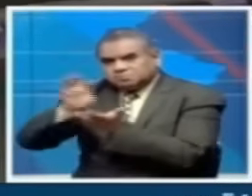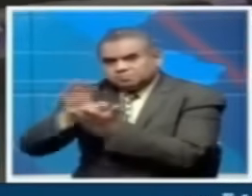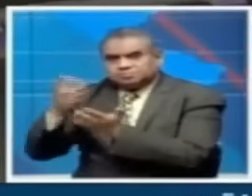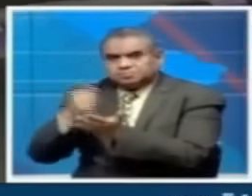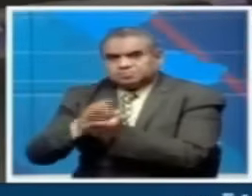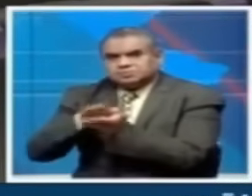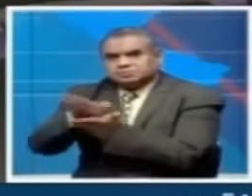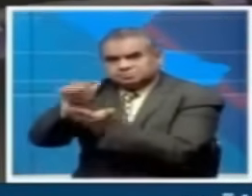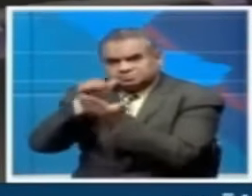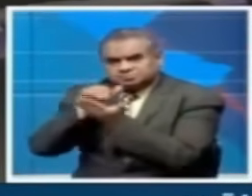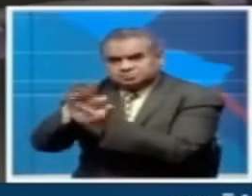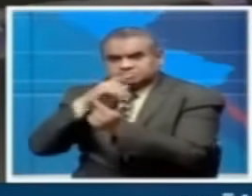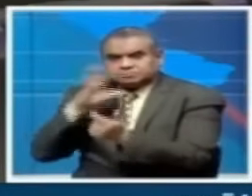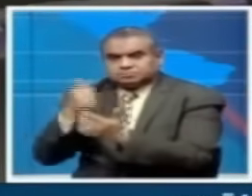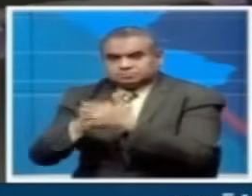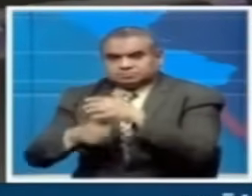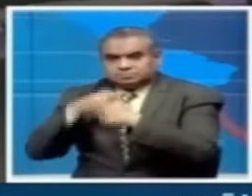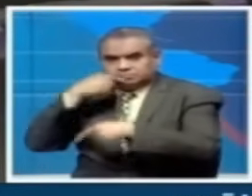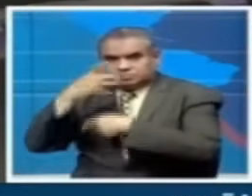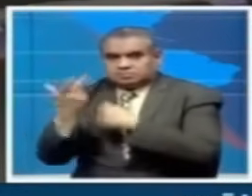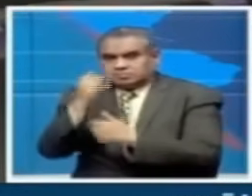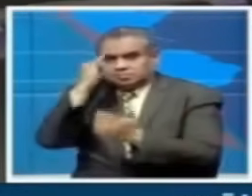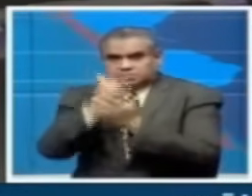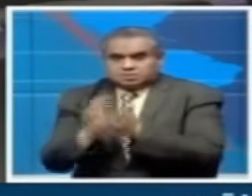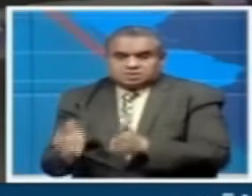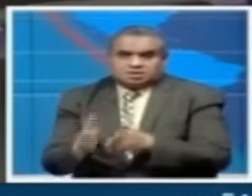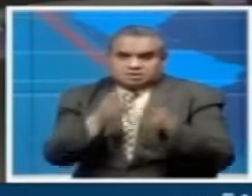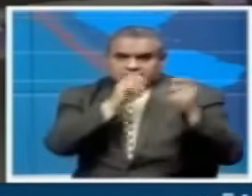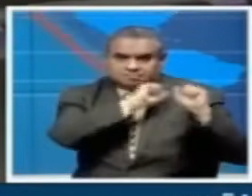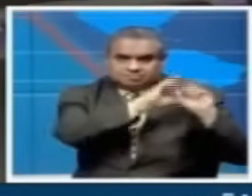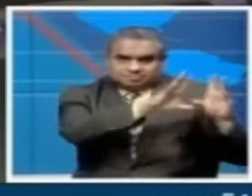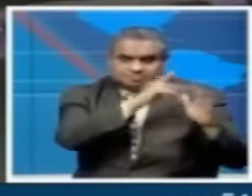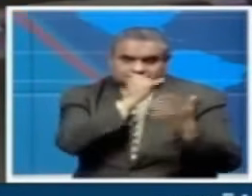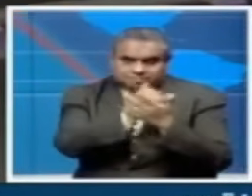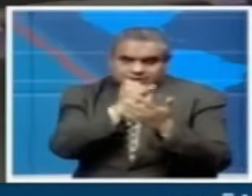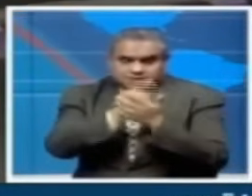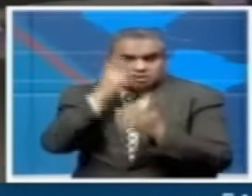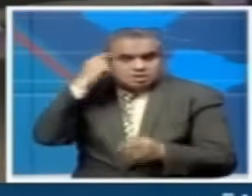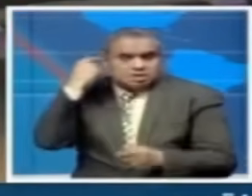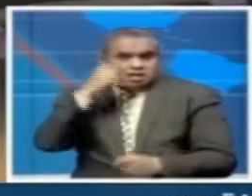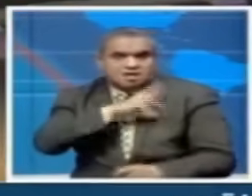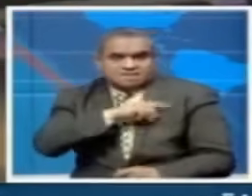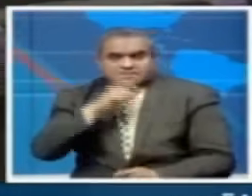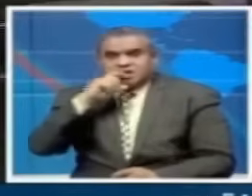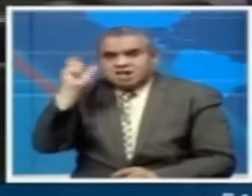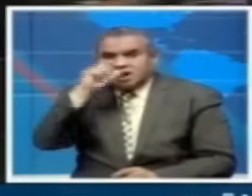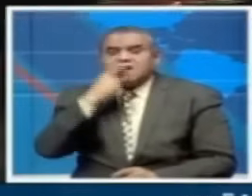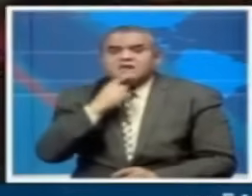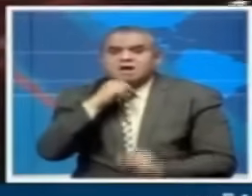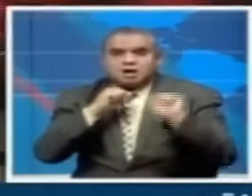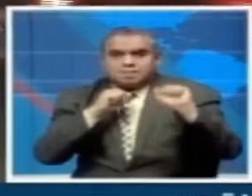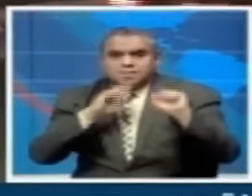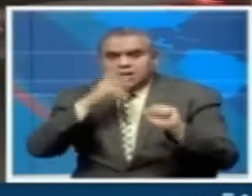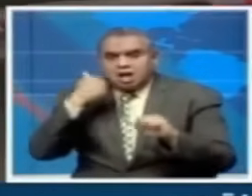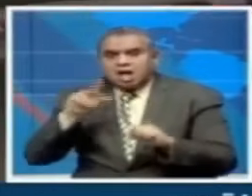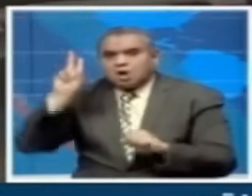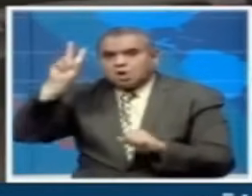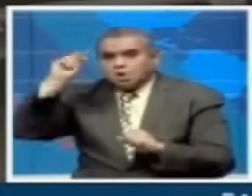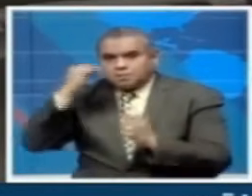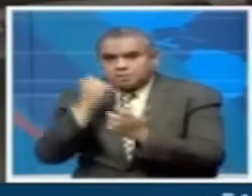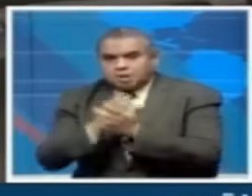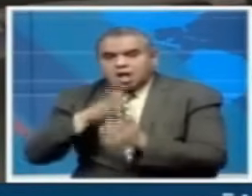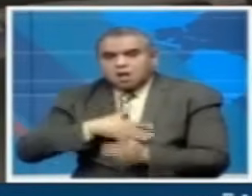المنطقة المحايدة ويتسلمها الجانب الفلسطيني سواء من خلال الهلال الأحمر الفلسطيني أو الأمم المتحدة